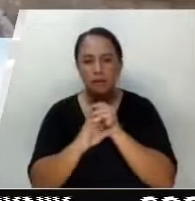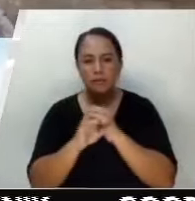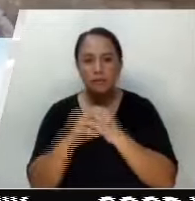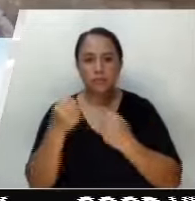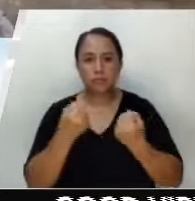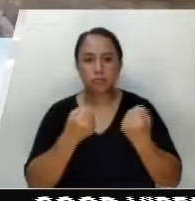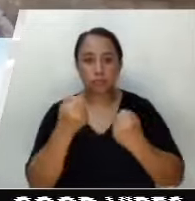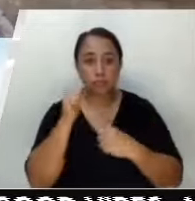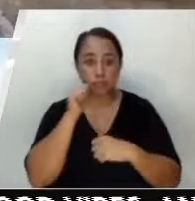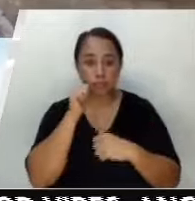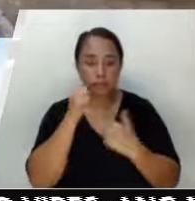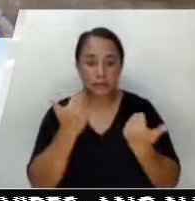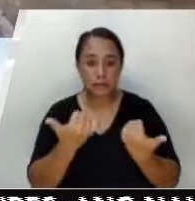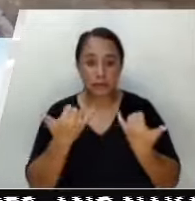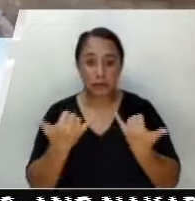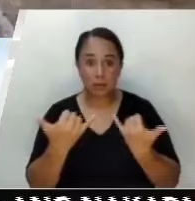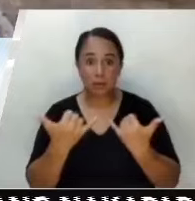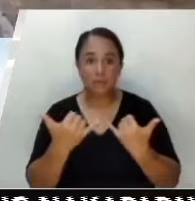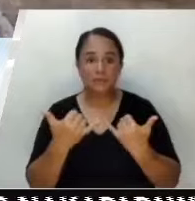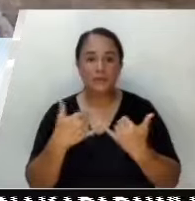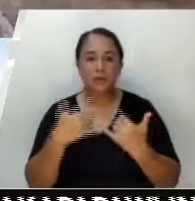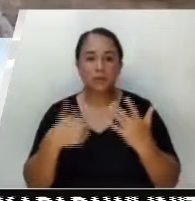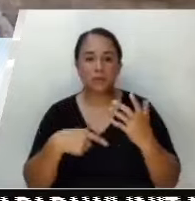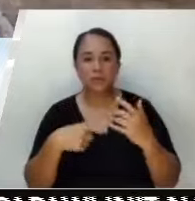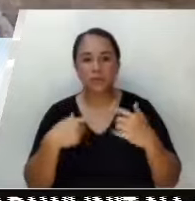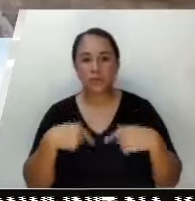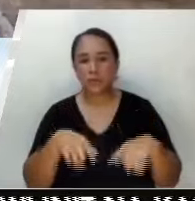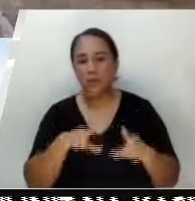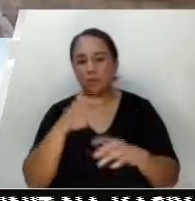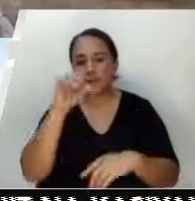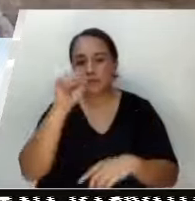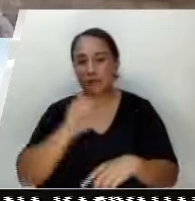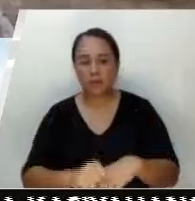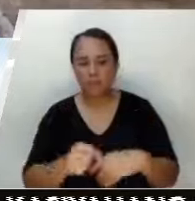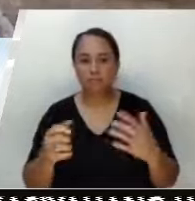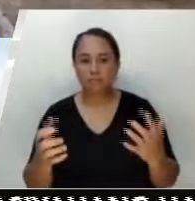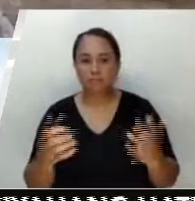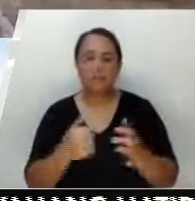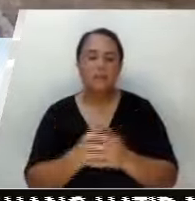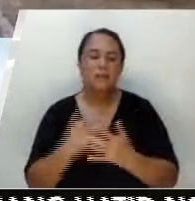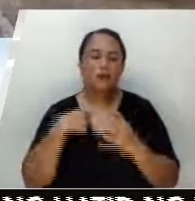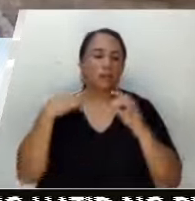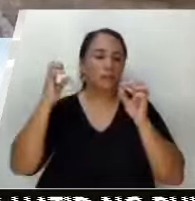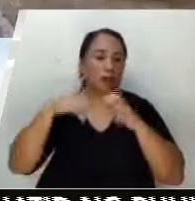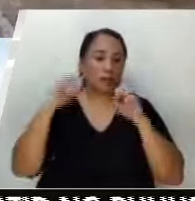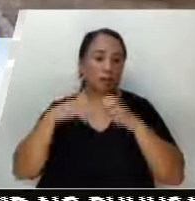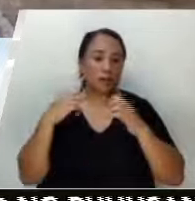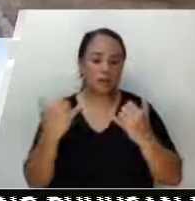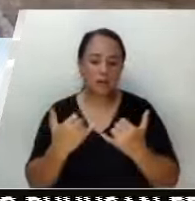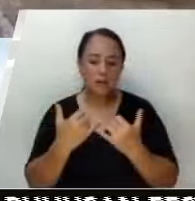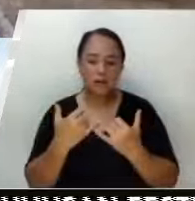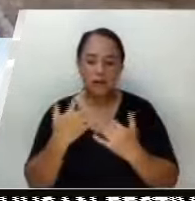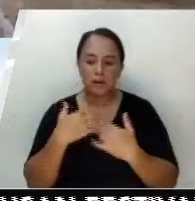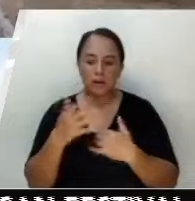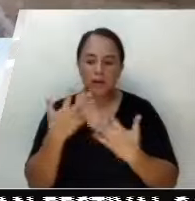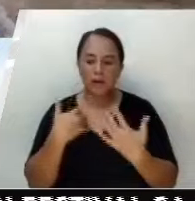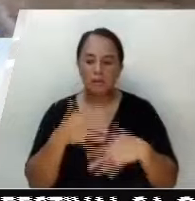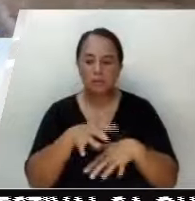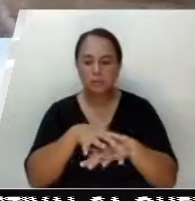itong pa-south ngayon. So hanggang mamayang gabi na yung expectation natin na may slow-moving traffic tayo